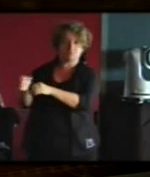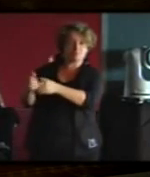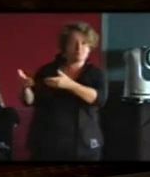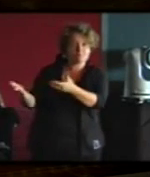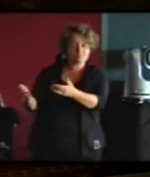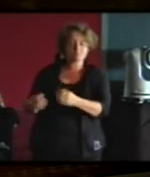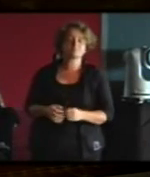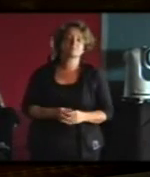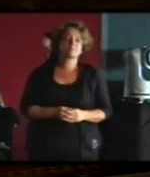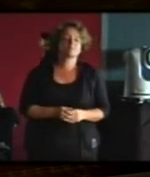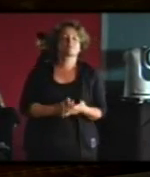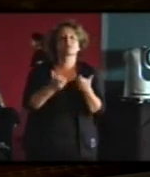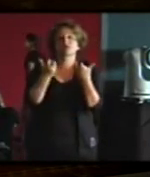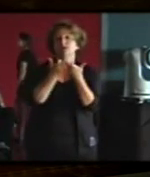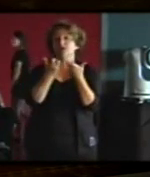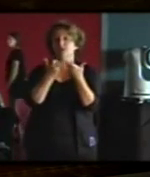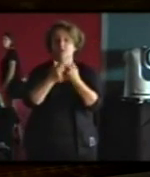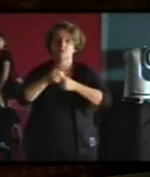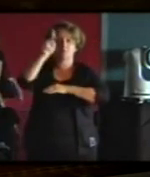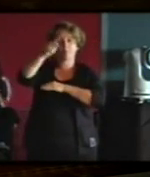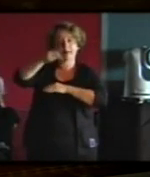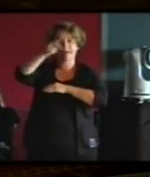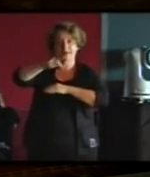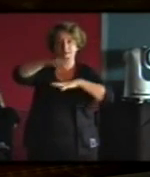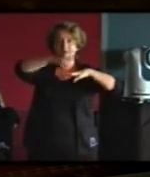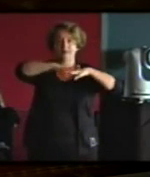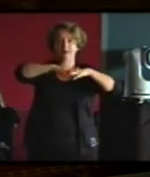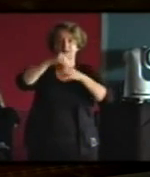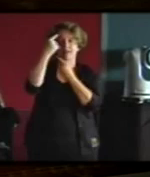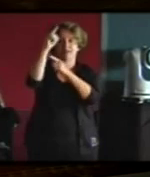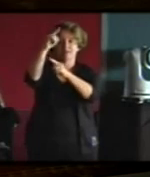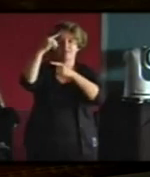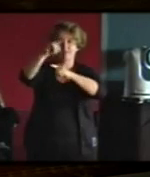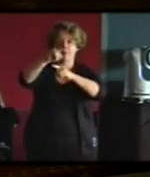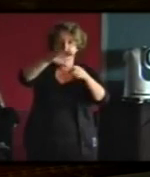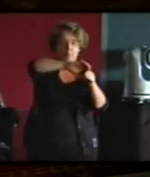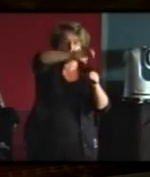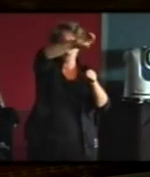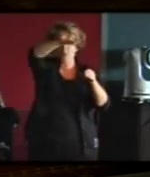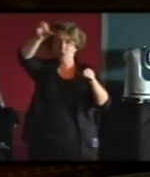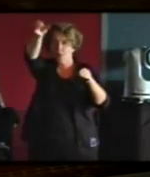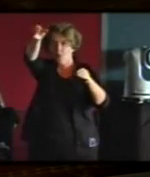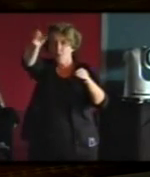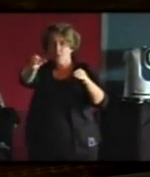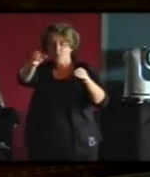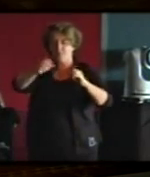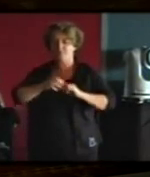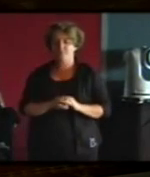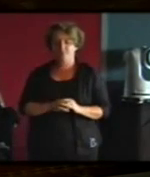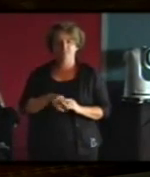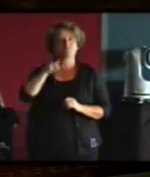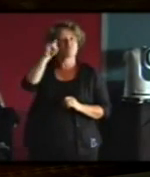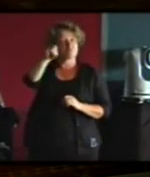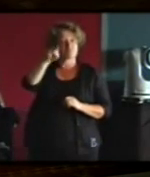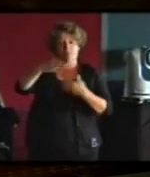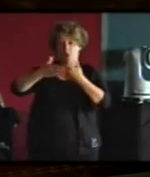sur eux. Un exemple très frappant, c'est la Défense. La Défense, on a fait des logements à la Défense. C'est